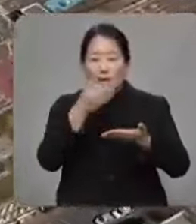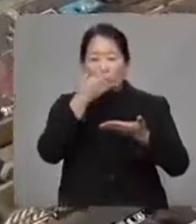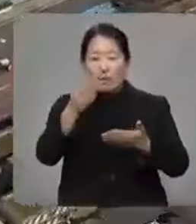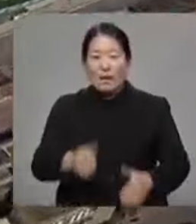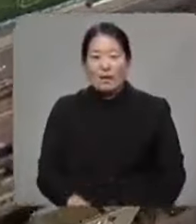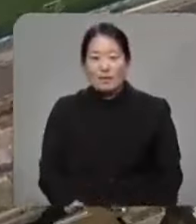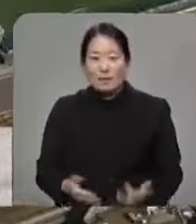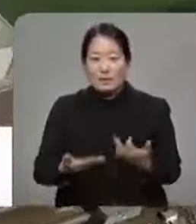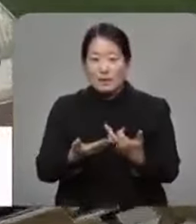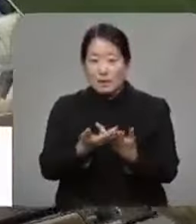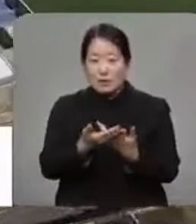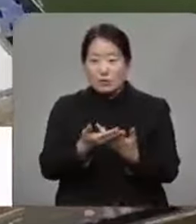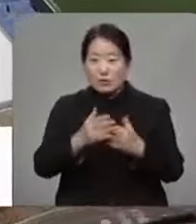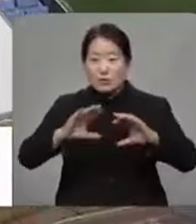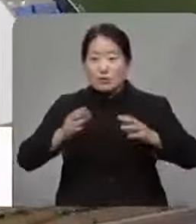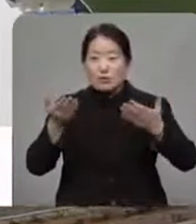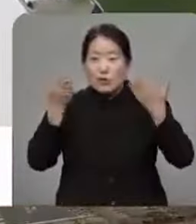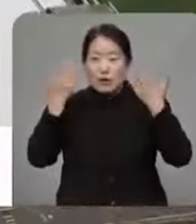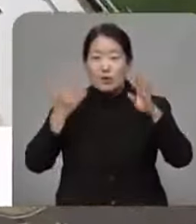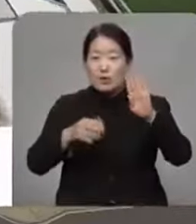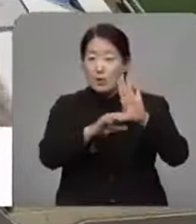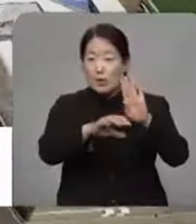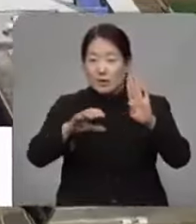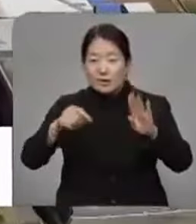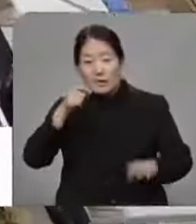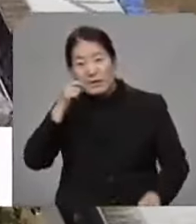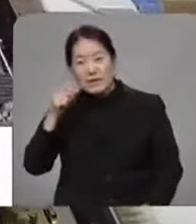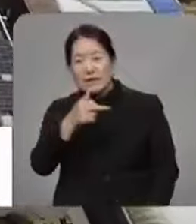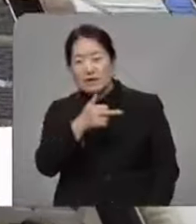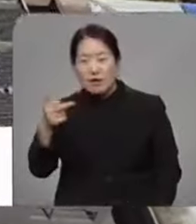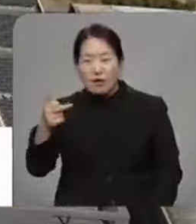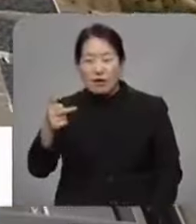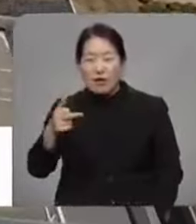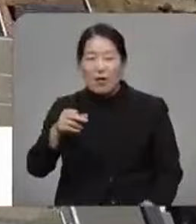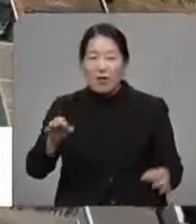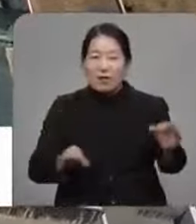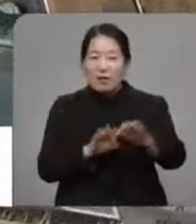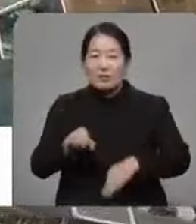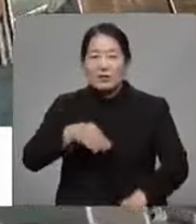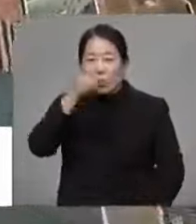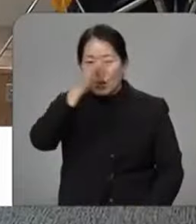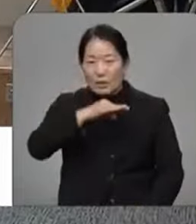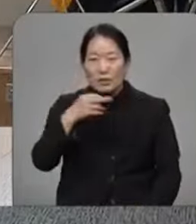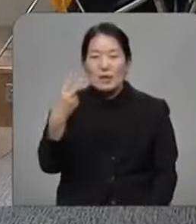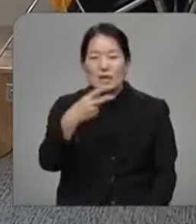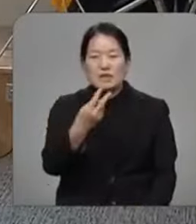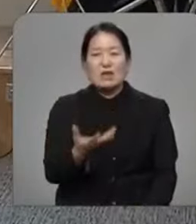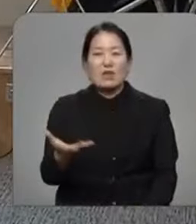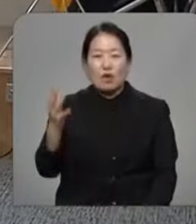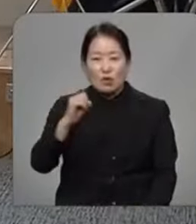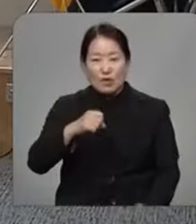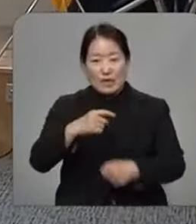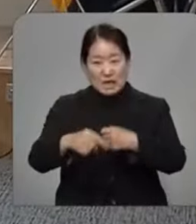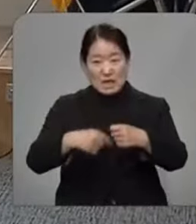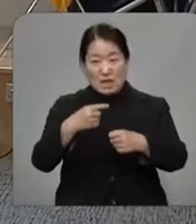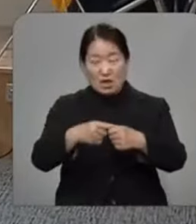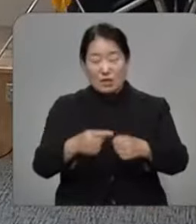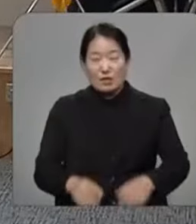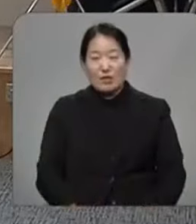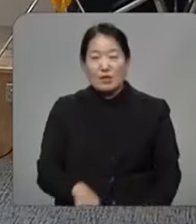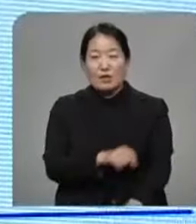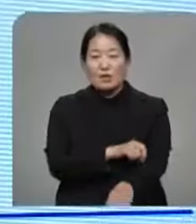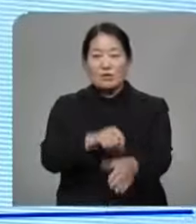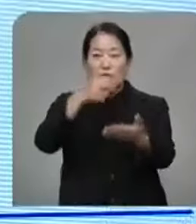국제학교 네곳의 인기는 날로 높아져 한해 경제 효과만 2천억 원대로 추산됩니다 강원도가 특별법에